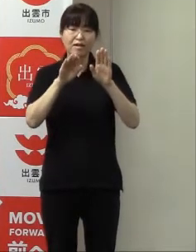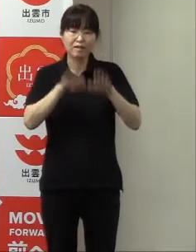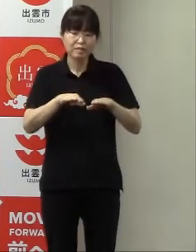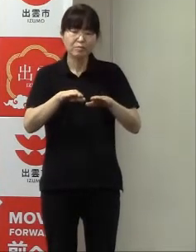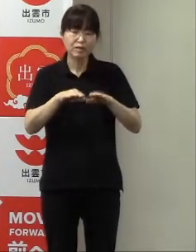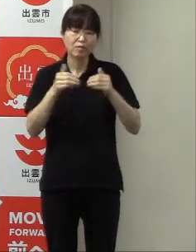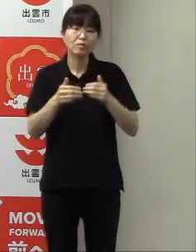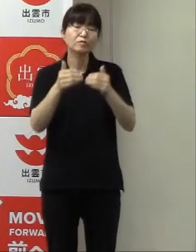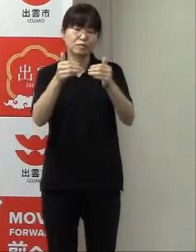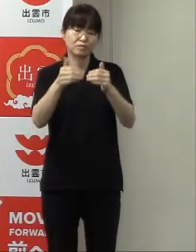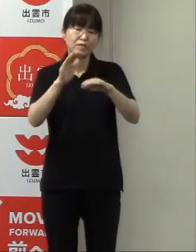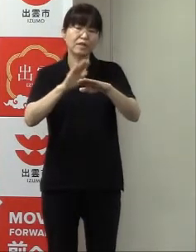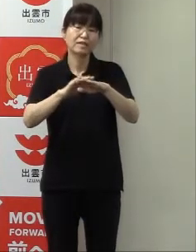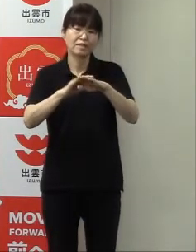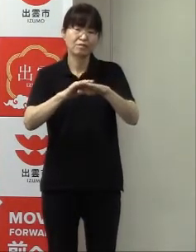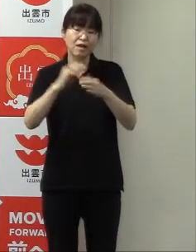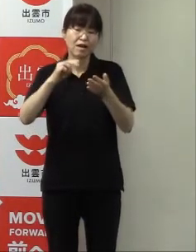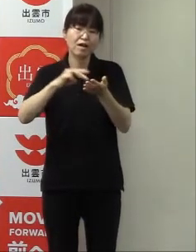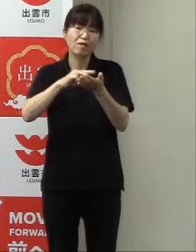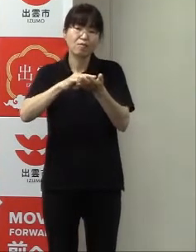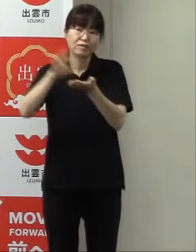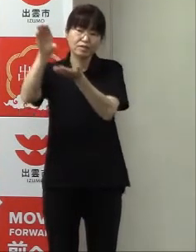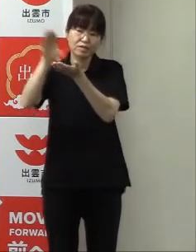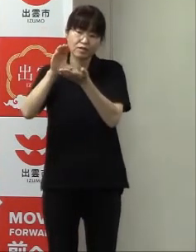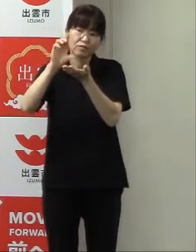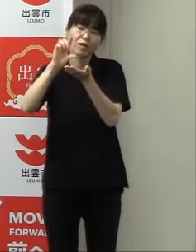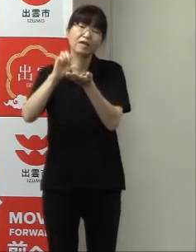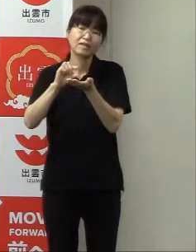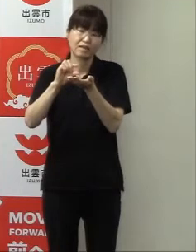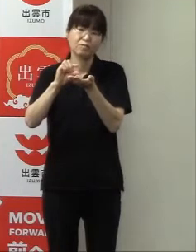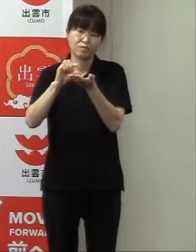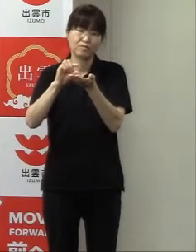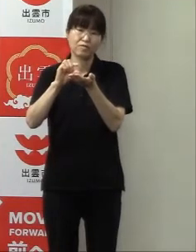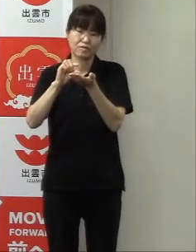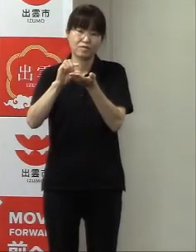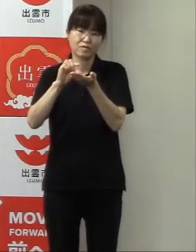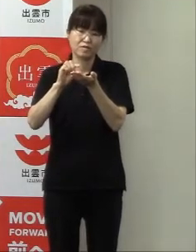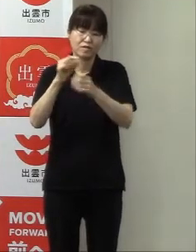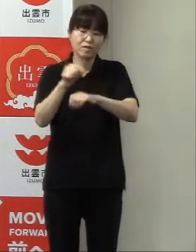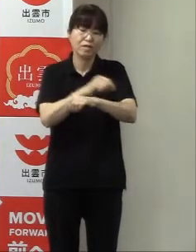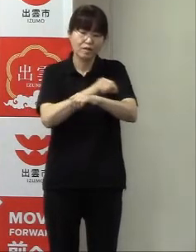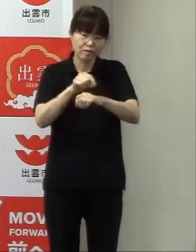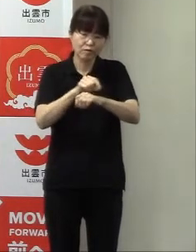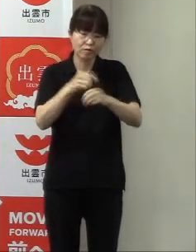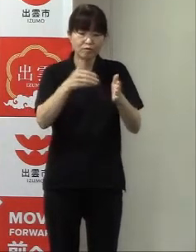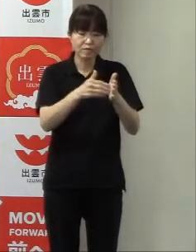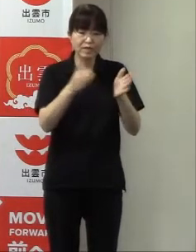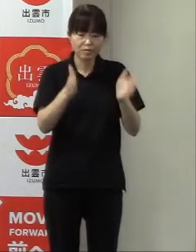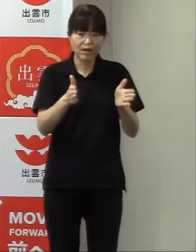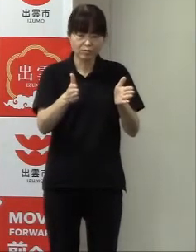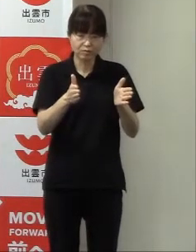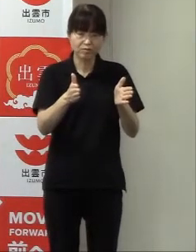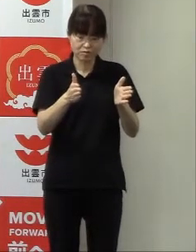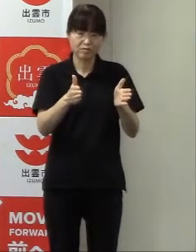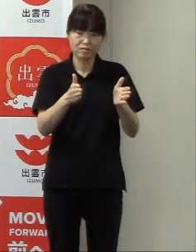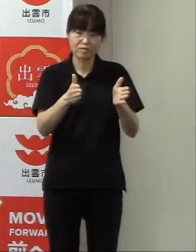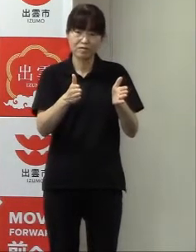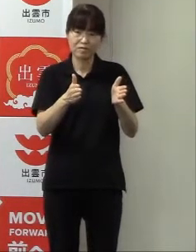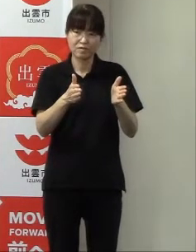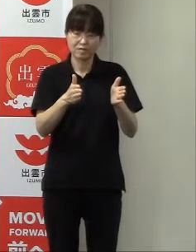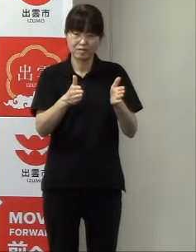言うとワクチンが少し減っておりますので、そういった特別の枠っていう形では設けず